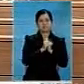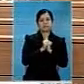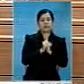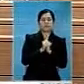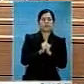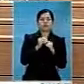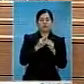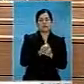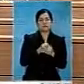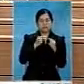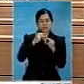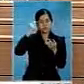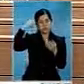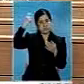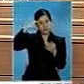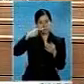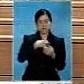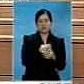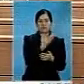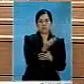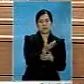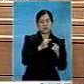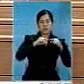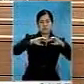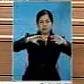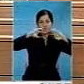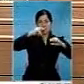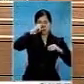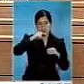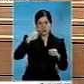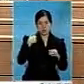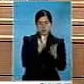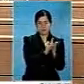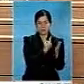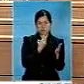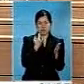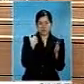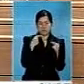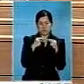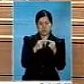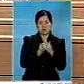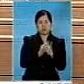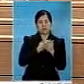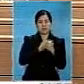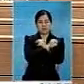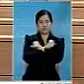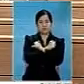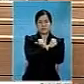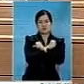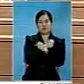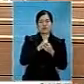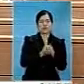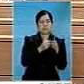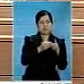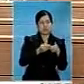ยส่งตัวแทนไปเจรจากันว่าเราจะจัดกองกำลังอารักขากองเรือสินค้าซึ่งเรือสินค้า